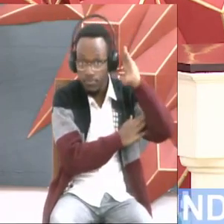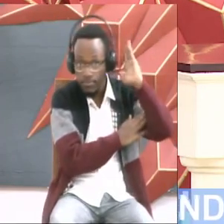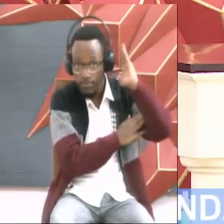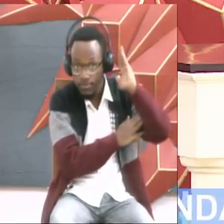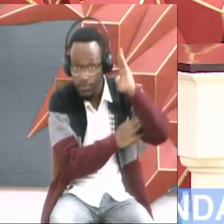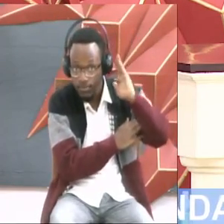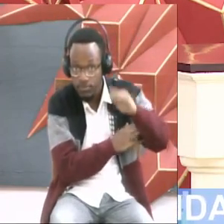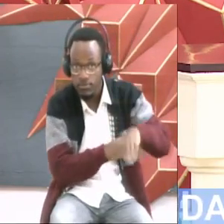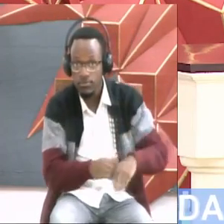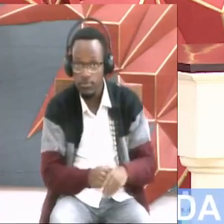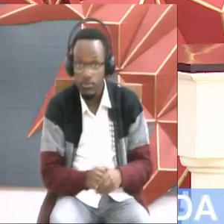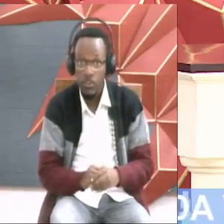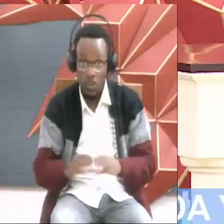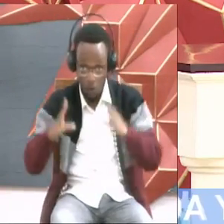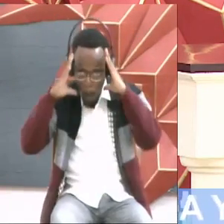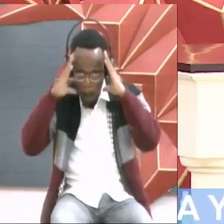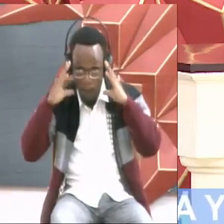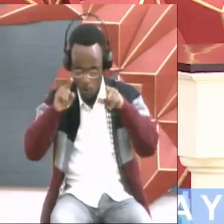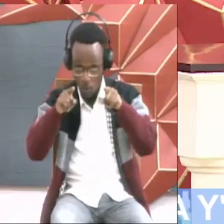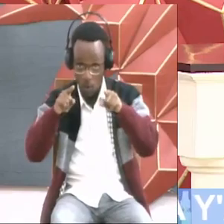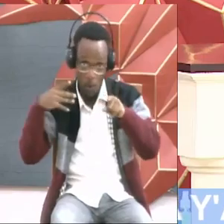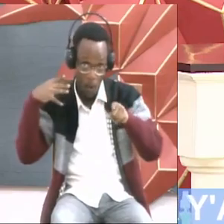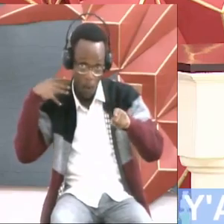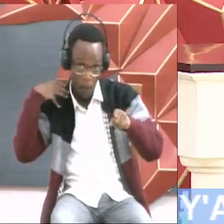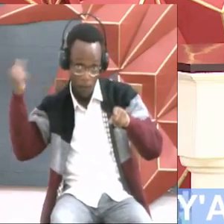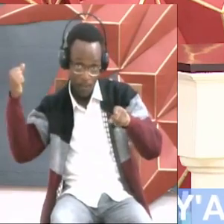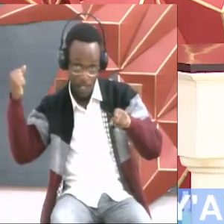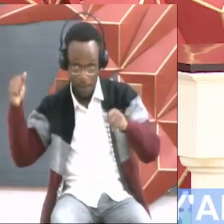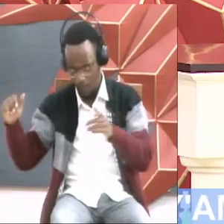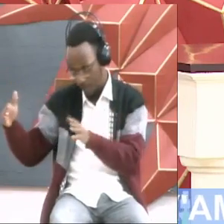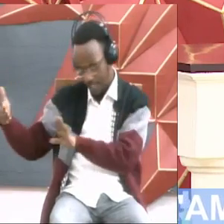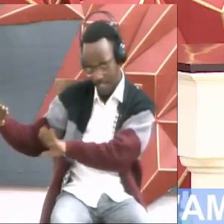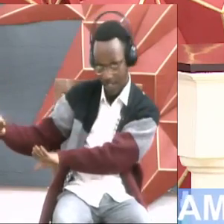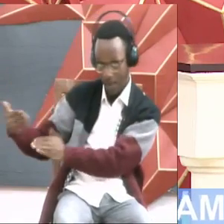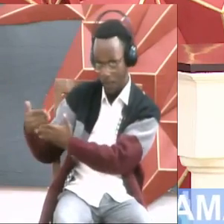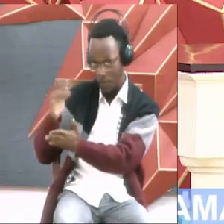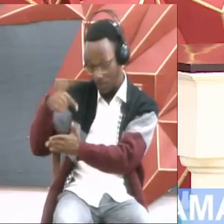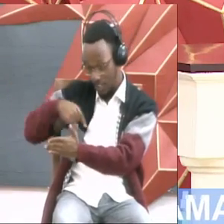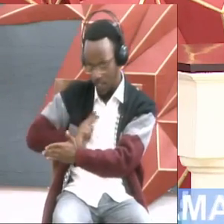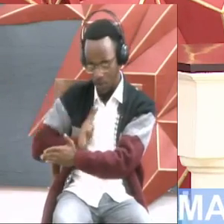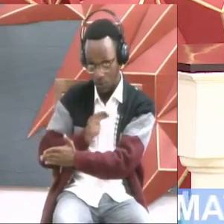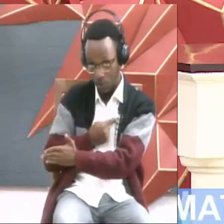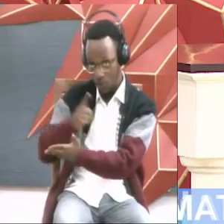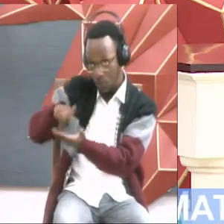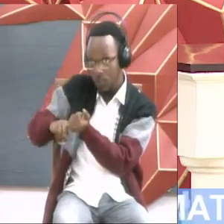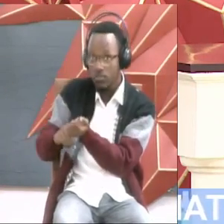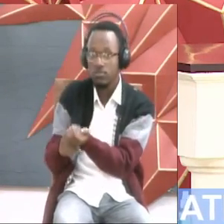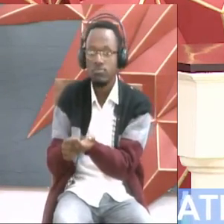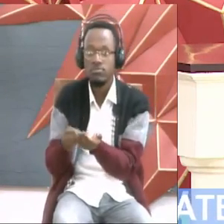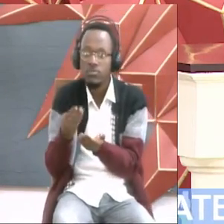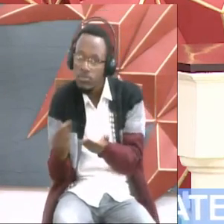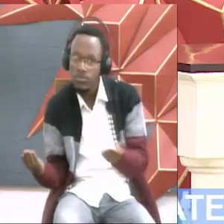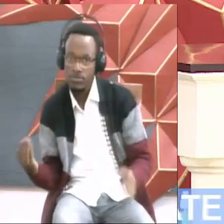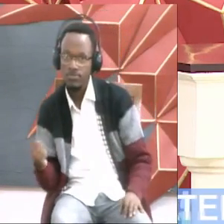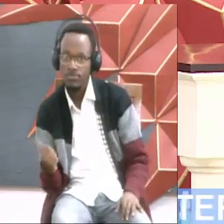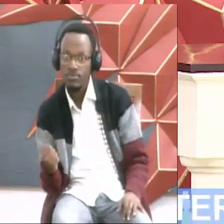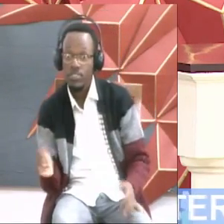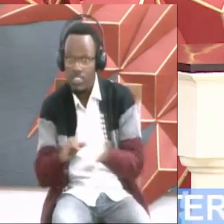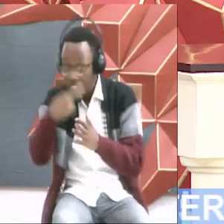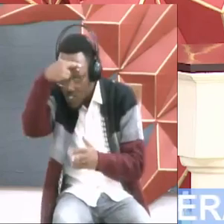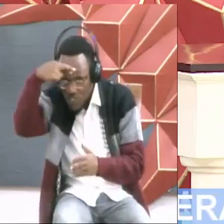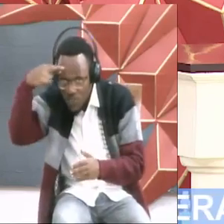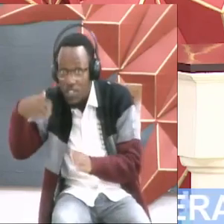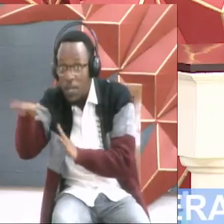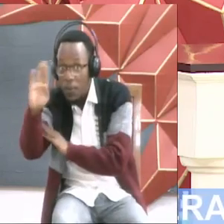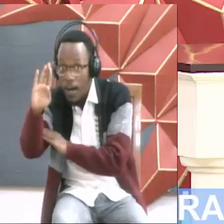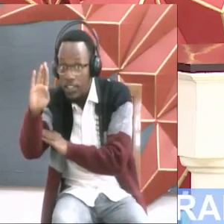parole de Dieu tout puissant. Et puis il est tout parti avant que nous puissions entrer dans ce problème. C'est pourquoi